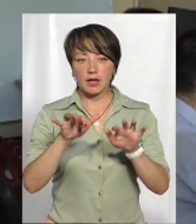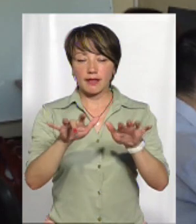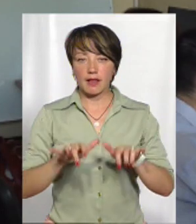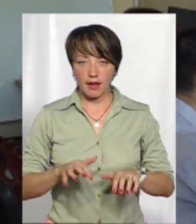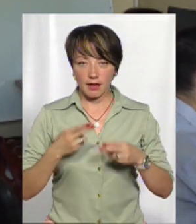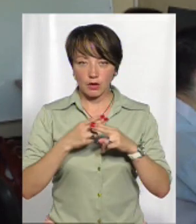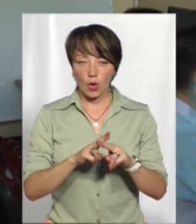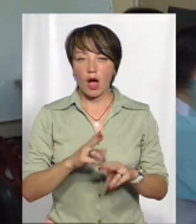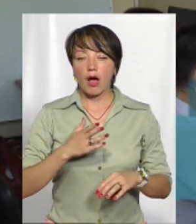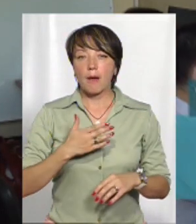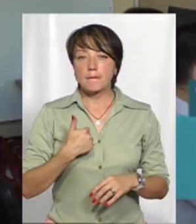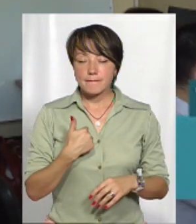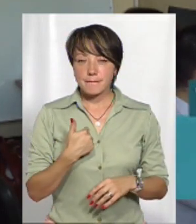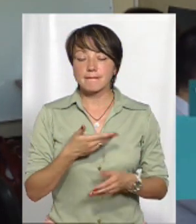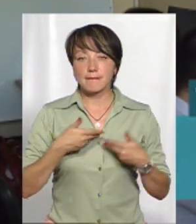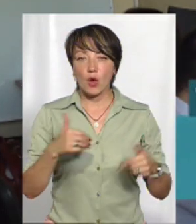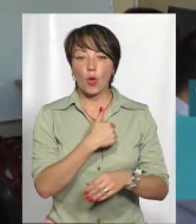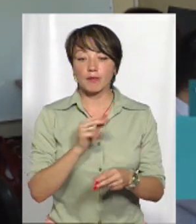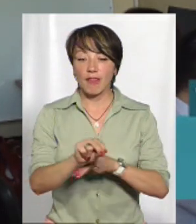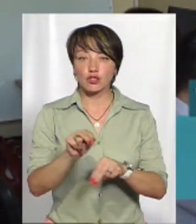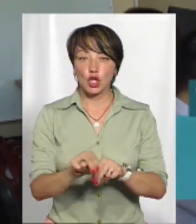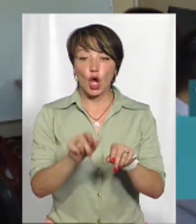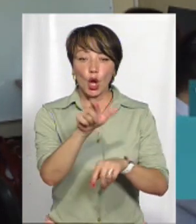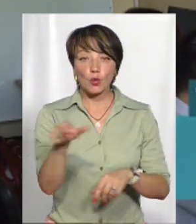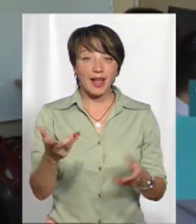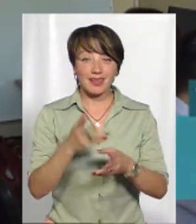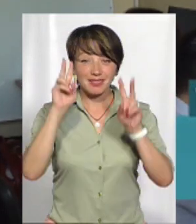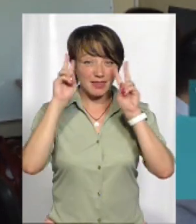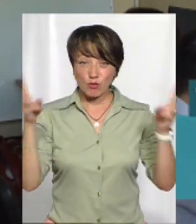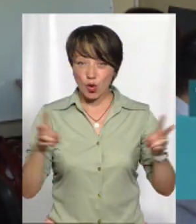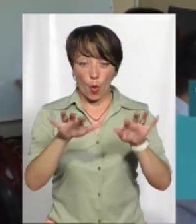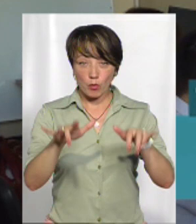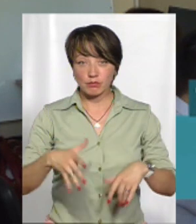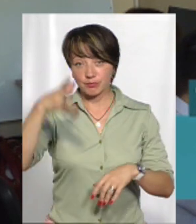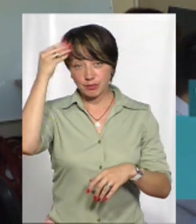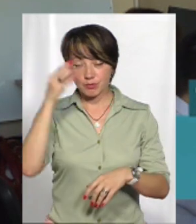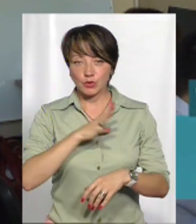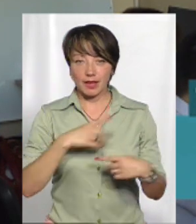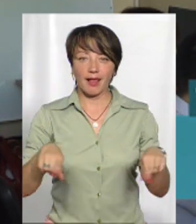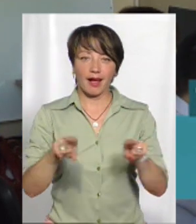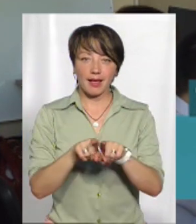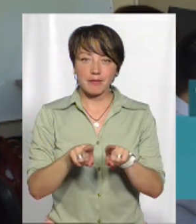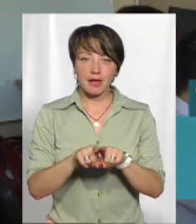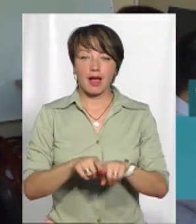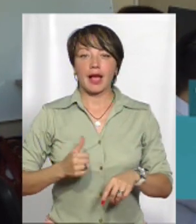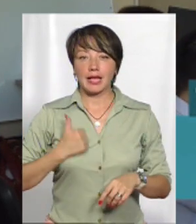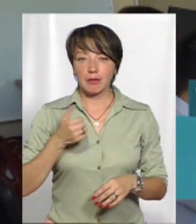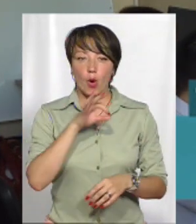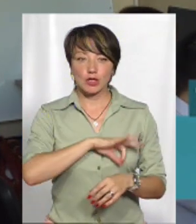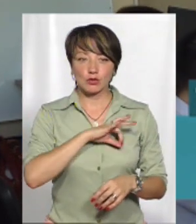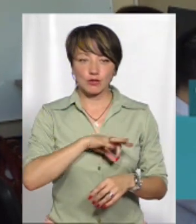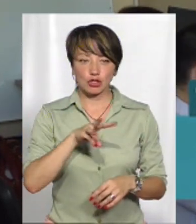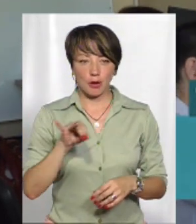Наша ціль – навчити людей, які ще не володіли взагалі комп'ютером, щоб вони могли освоїти і бути такими гідними